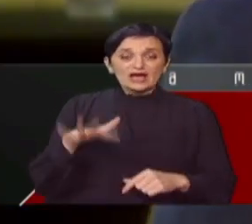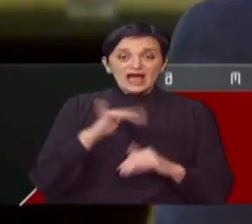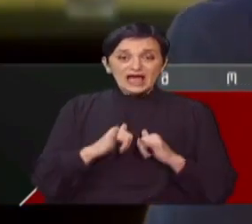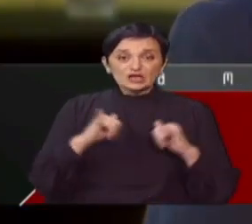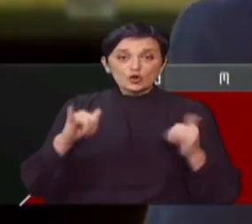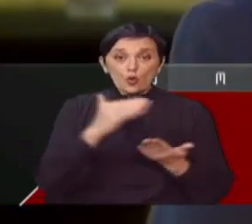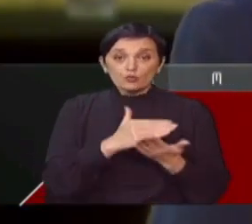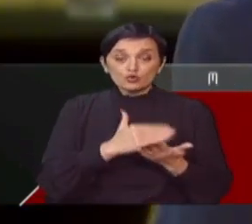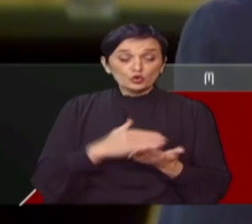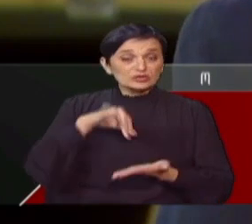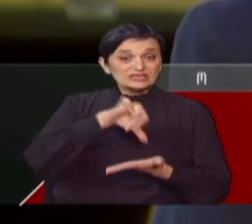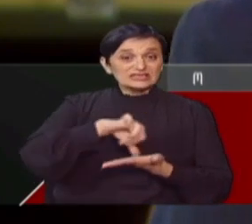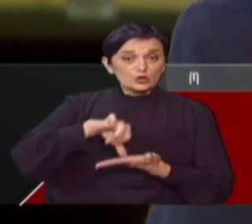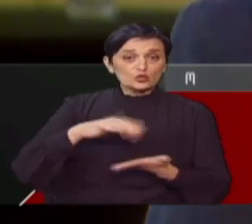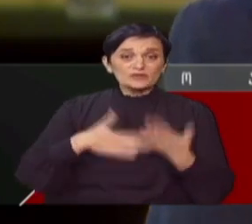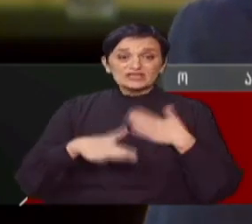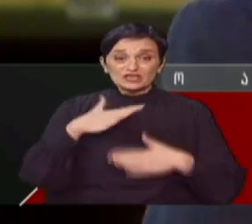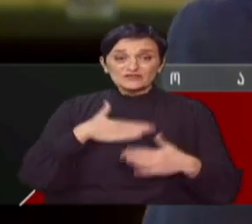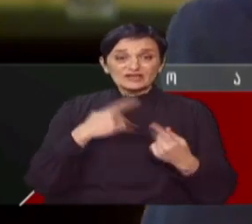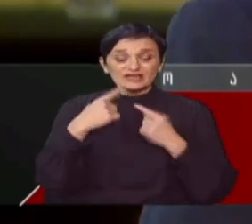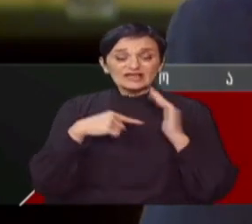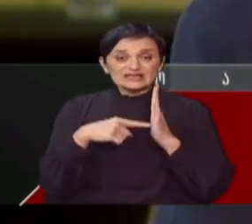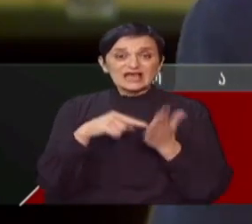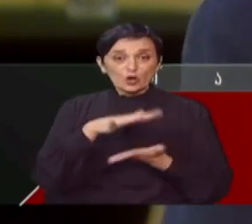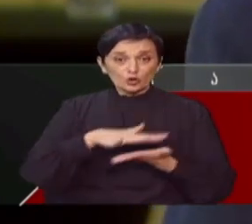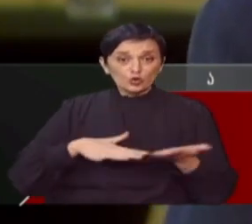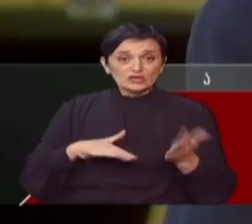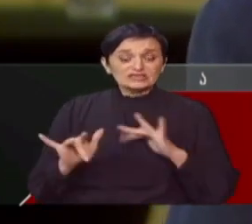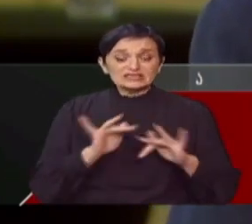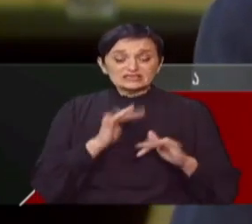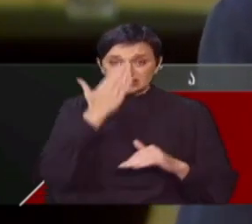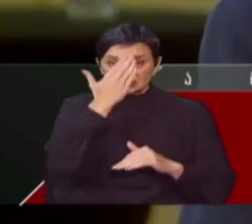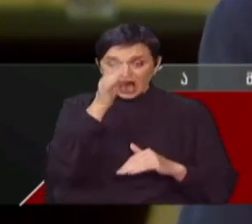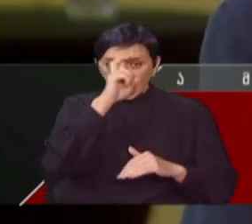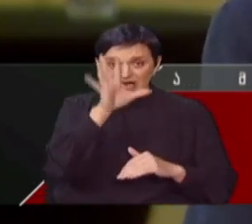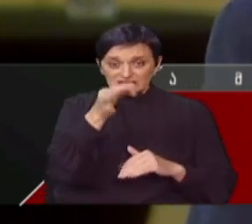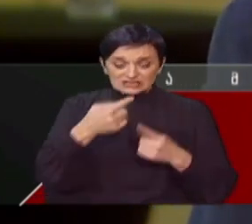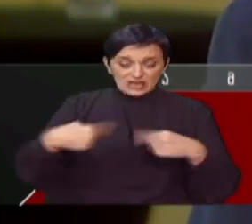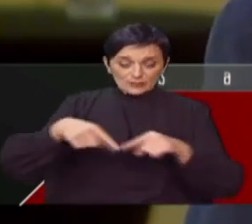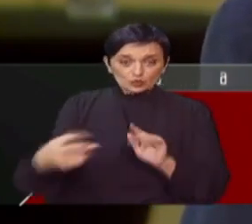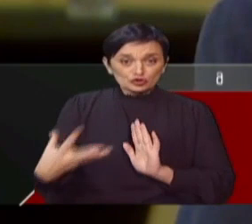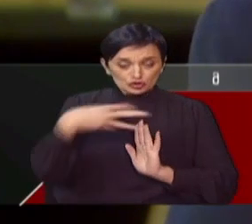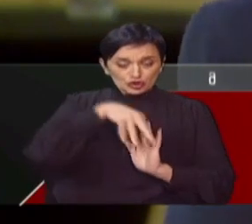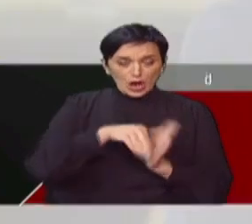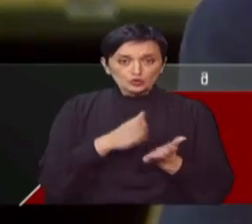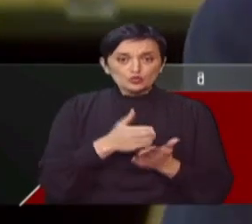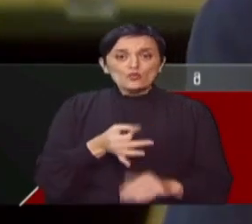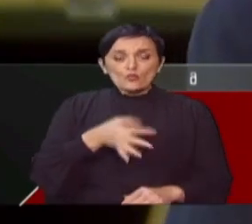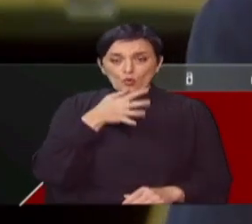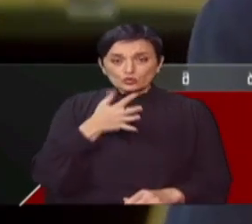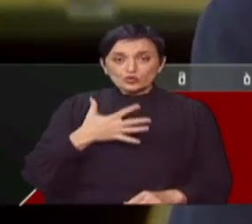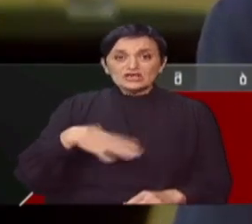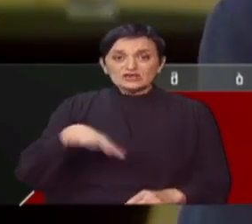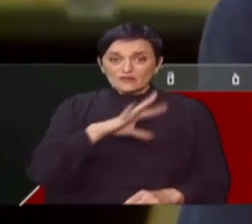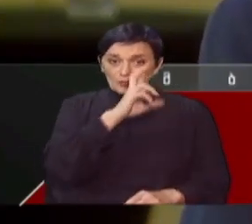Teoretic Programis Aromat Gelebs, Guiharierom, dialogi Grzeldeba, Samukalkosas Gadeba, Chartulia, Amdena Zarian Mokconsrom,